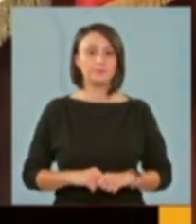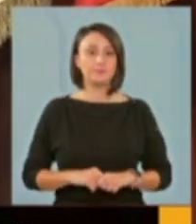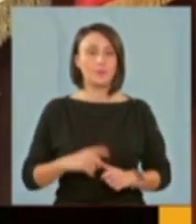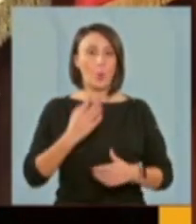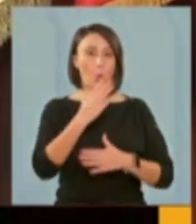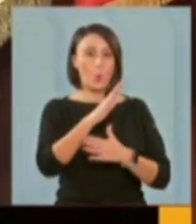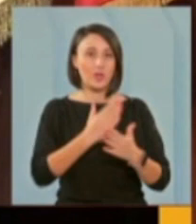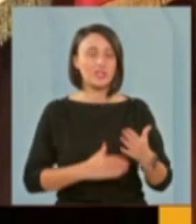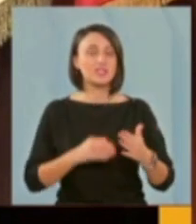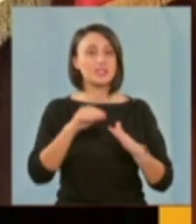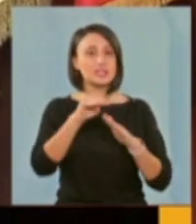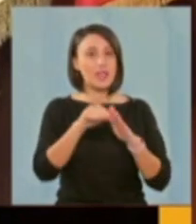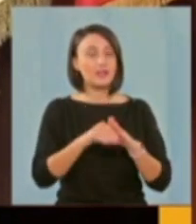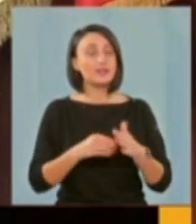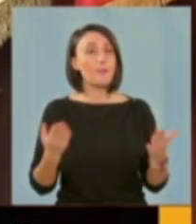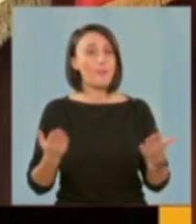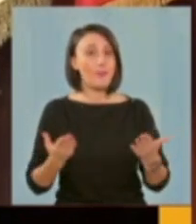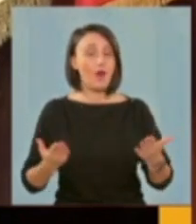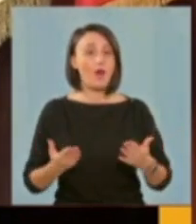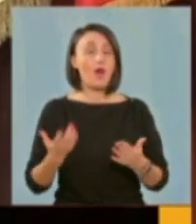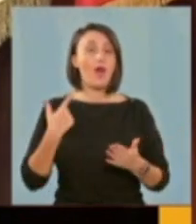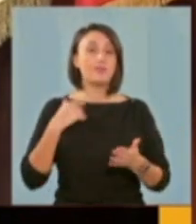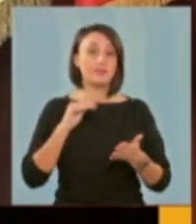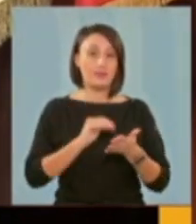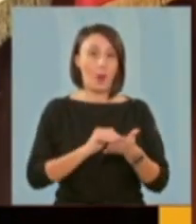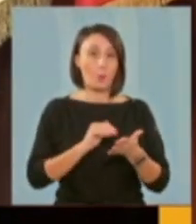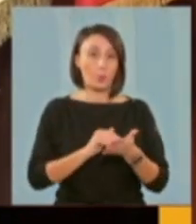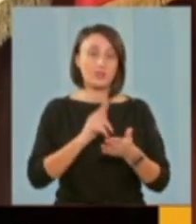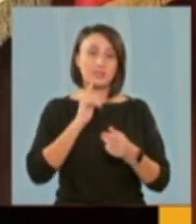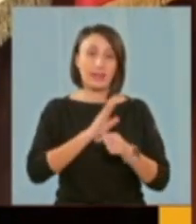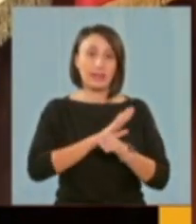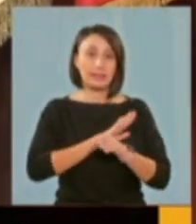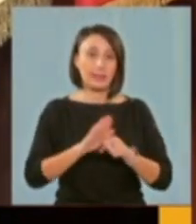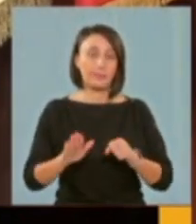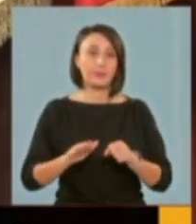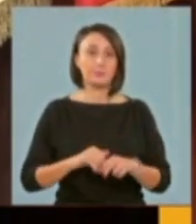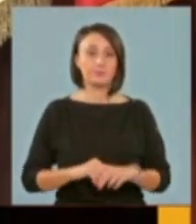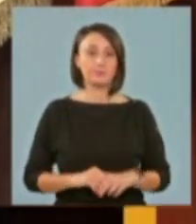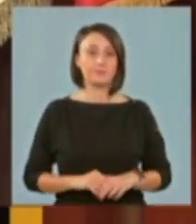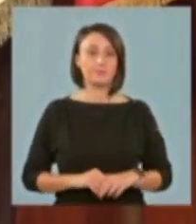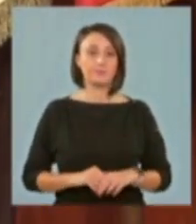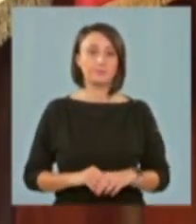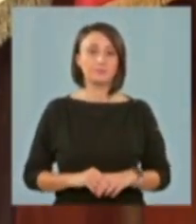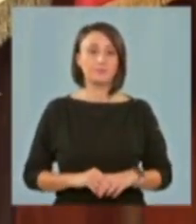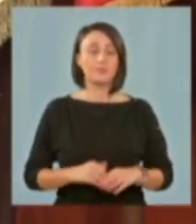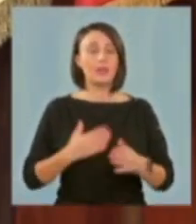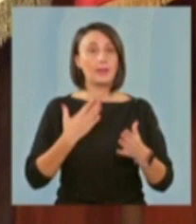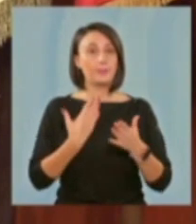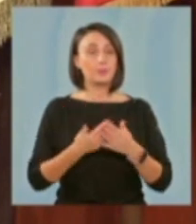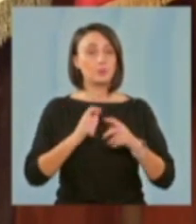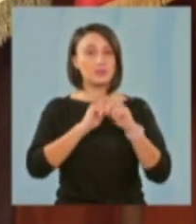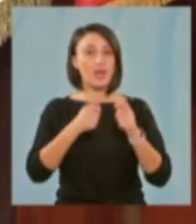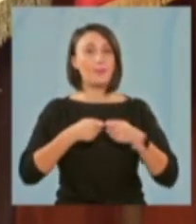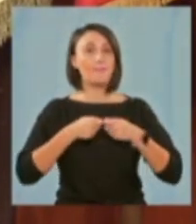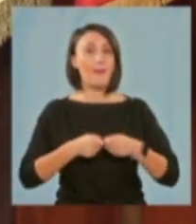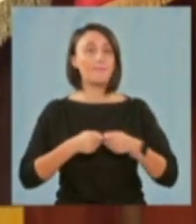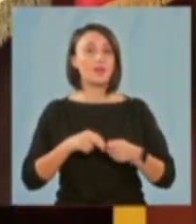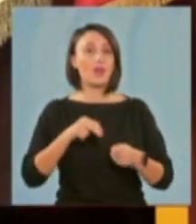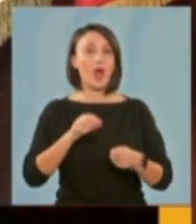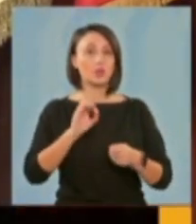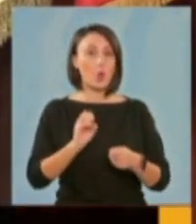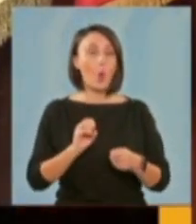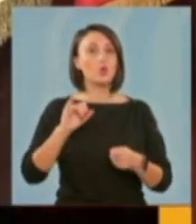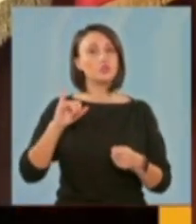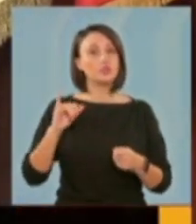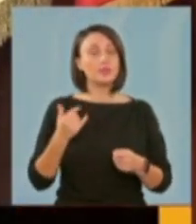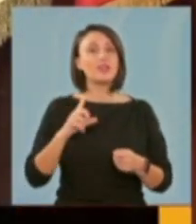o listă de standarde pe care a trebuit să le îndeplinim ca țară membră NATO și